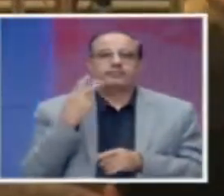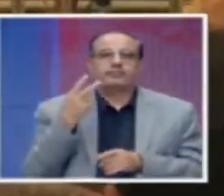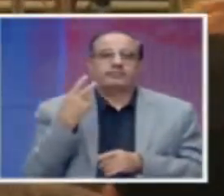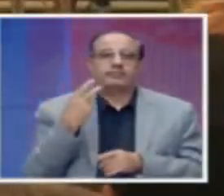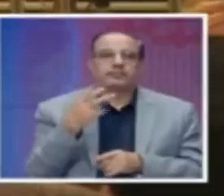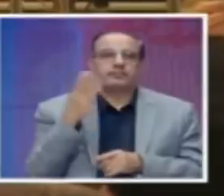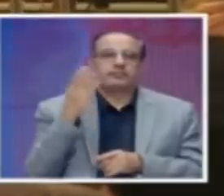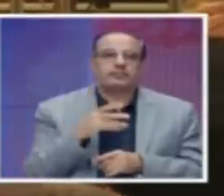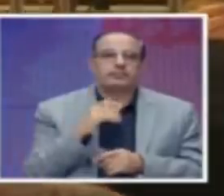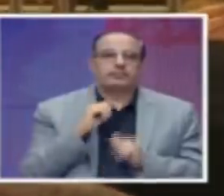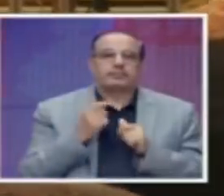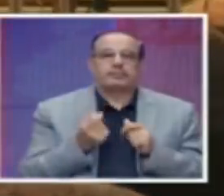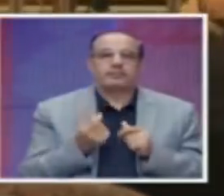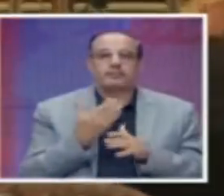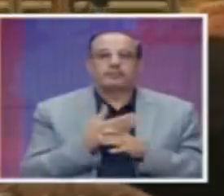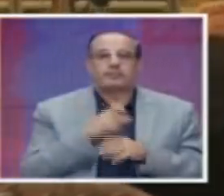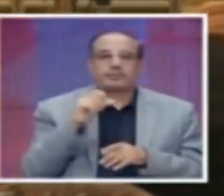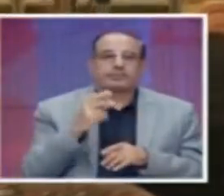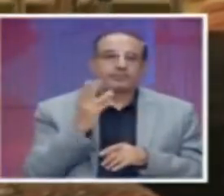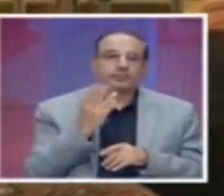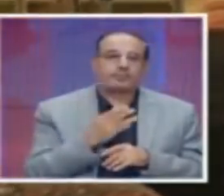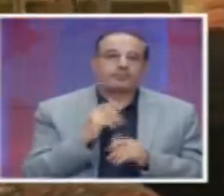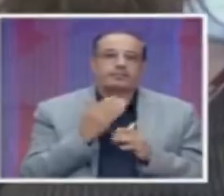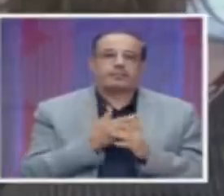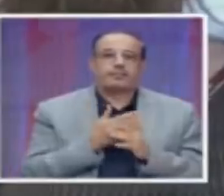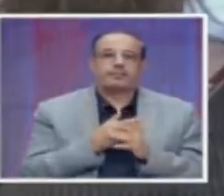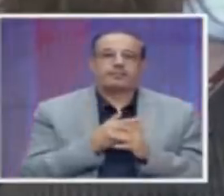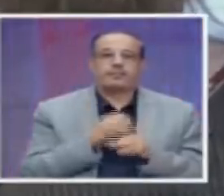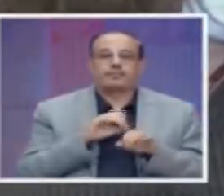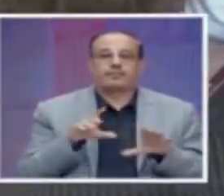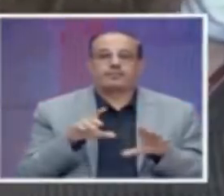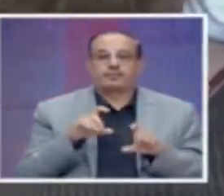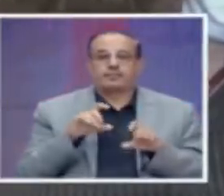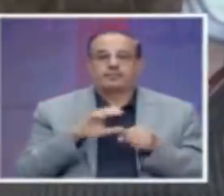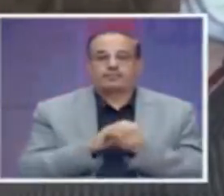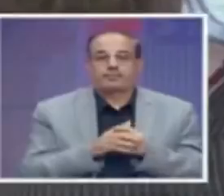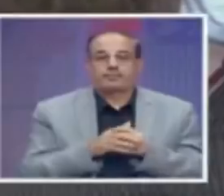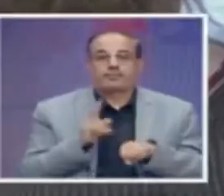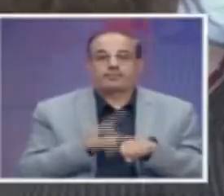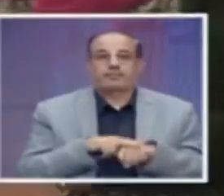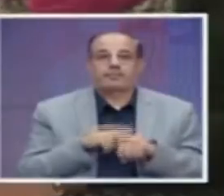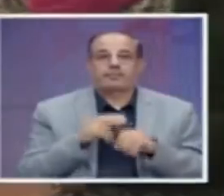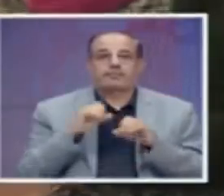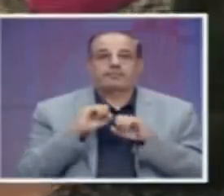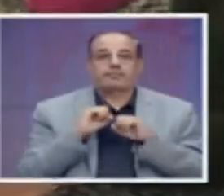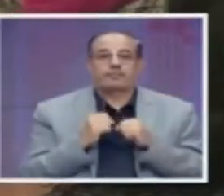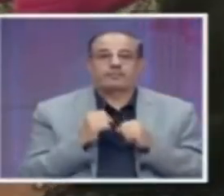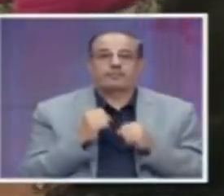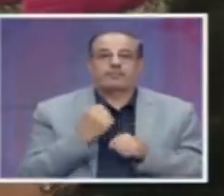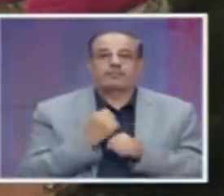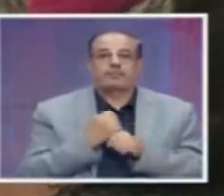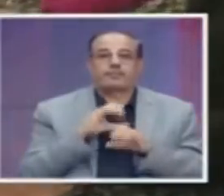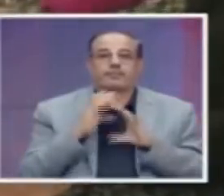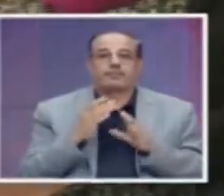ظل ظروف استثنائية نظرا لتداعيات انتشار فيروس كورونا المستجد، والتي منعت فرق العديد